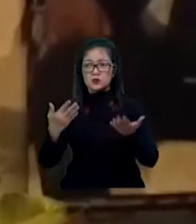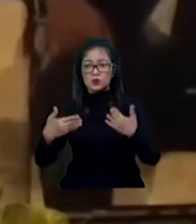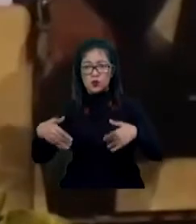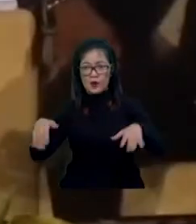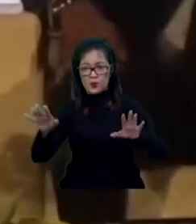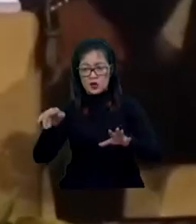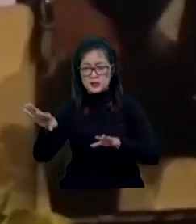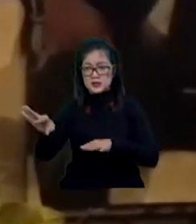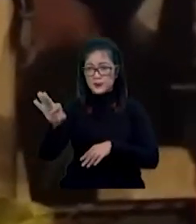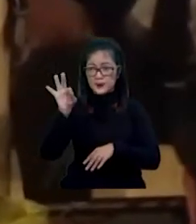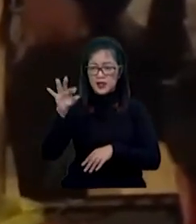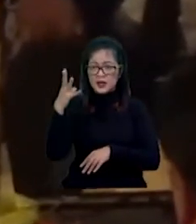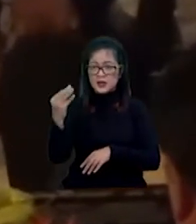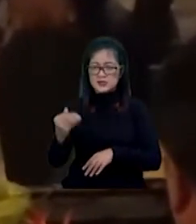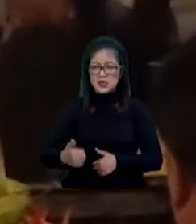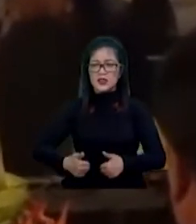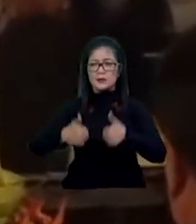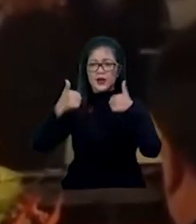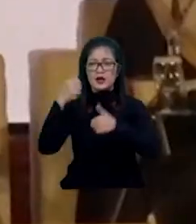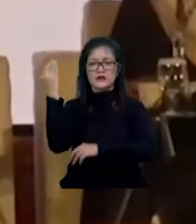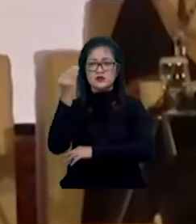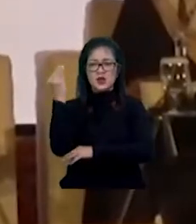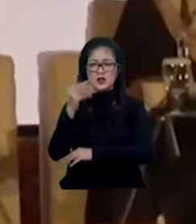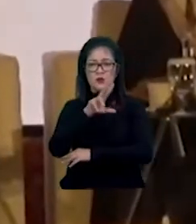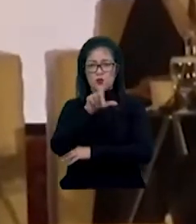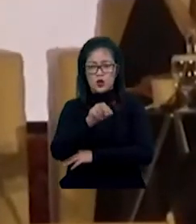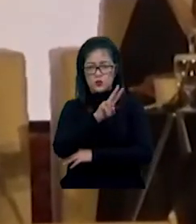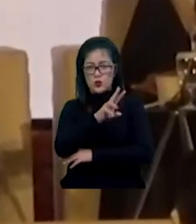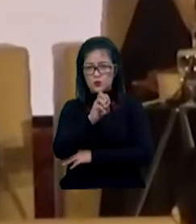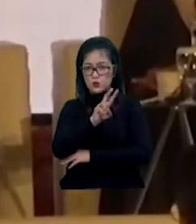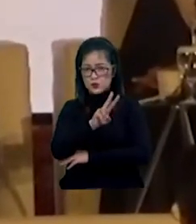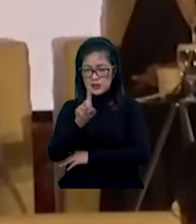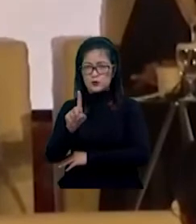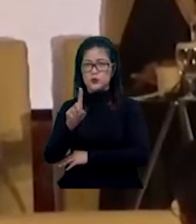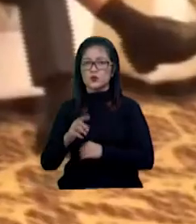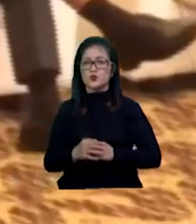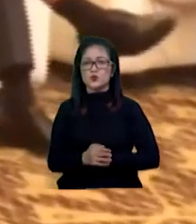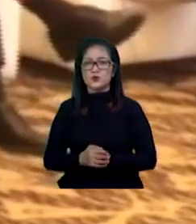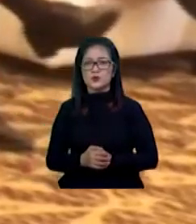2021. Dari Kabupaten Badung, Bali, Wiradana iNews melaporkan.